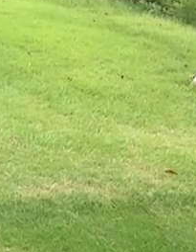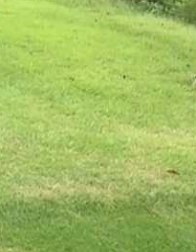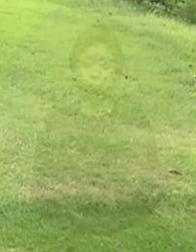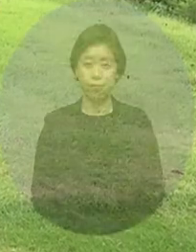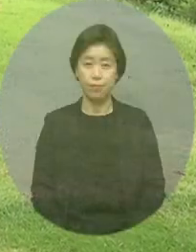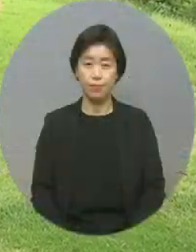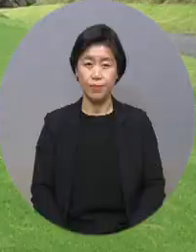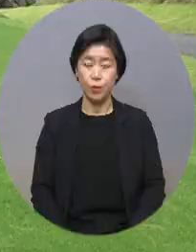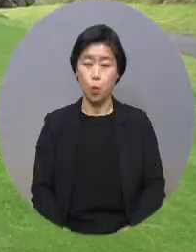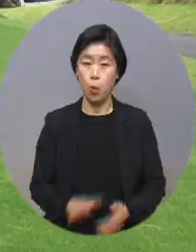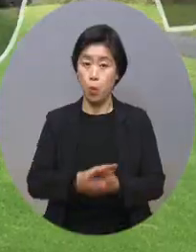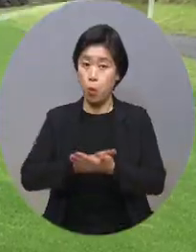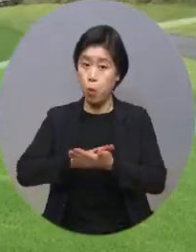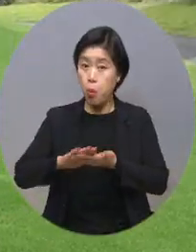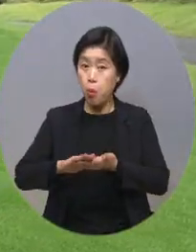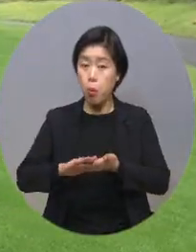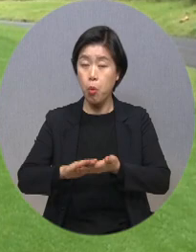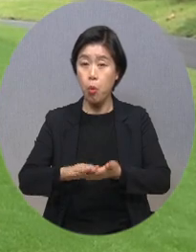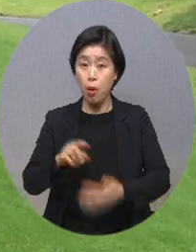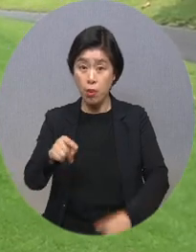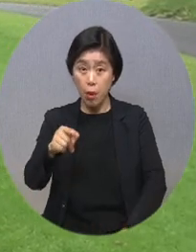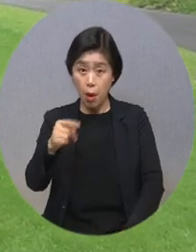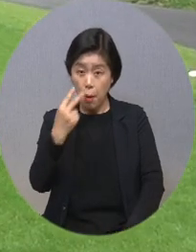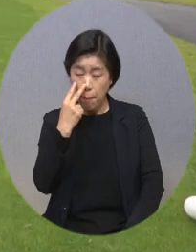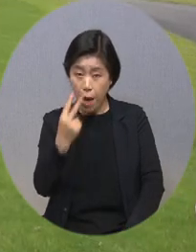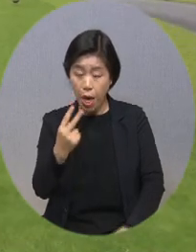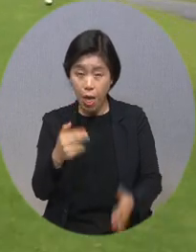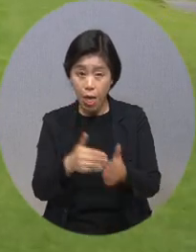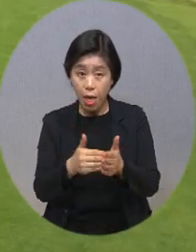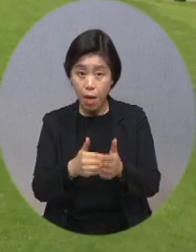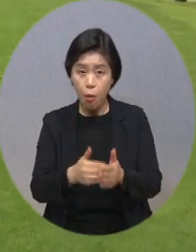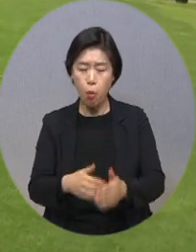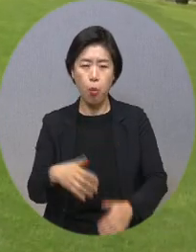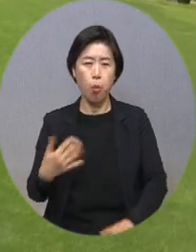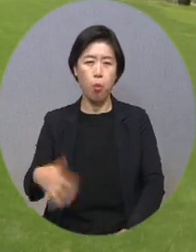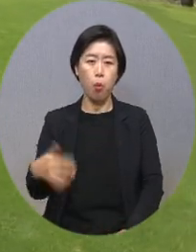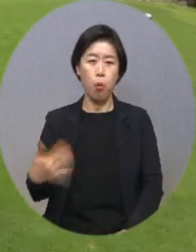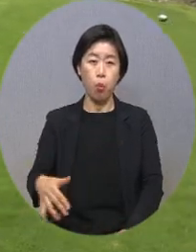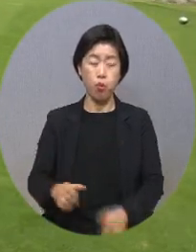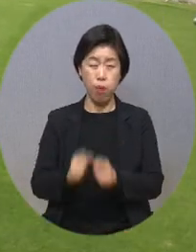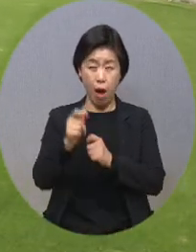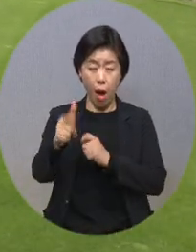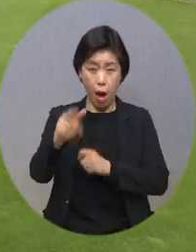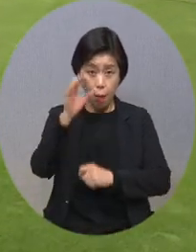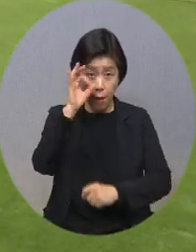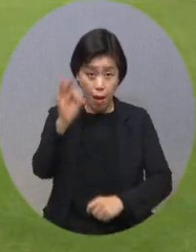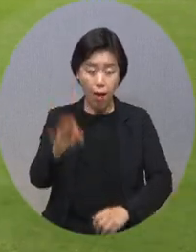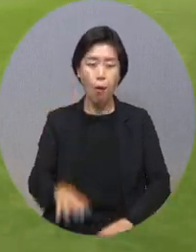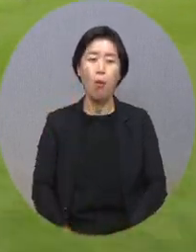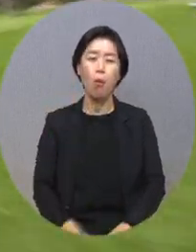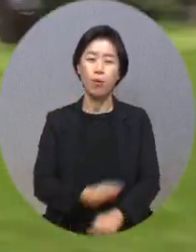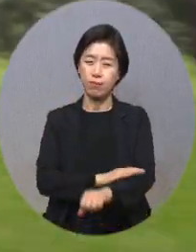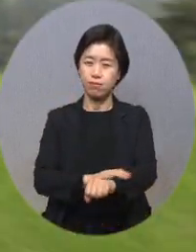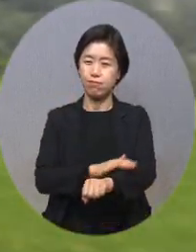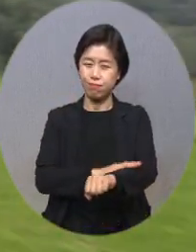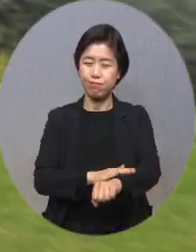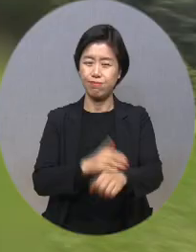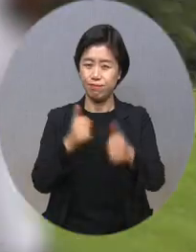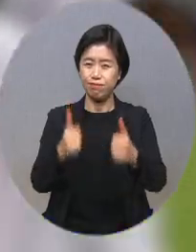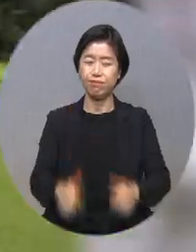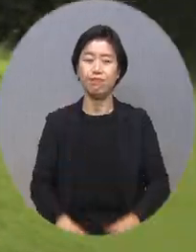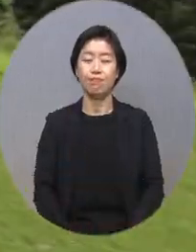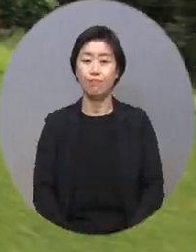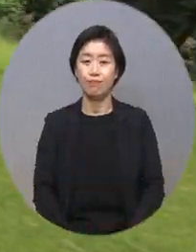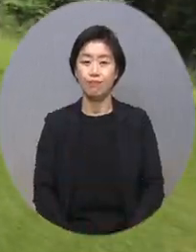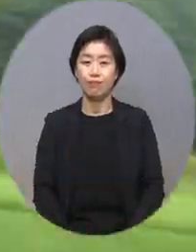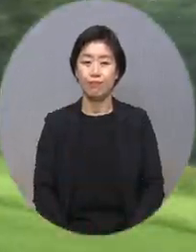나이스, 나이스. 살았어? 너 그게 뭐야? 오. 너 몽골인데 최고! 페어웨이 끝, 왼쪽 페어웨이 끝. 살았어, 잘했어, 잘했어. 굿보이. 오빠.